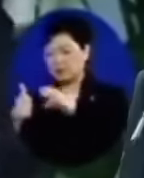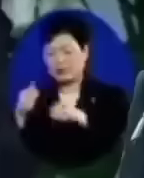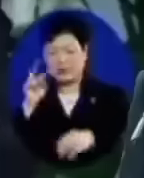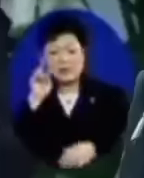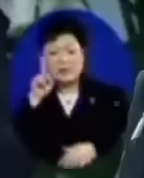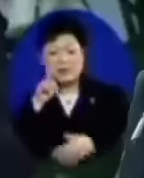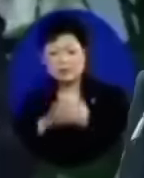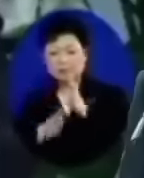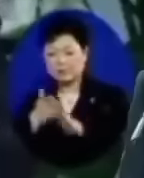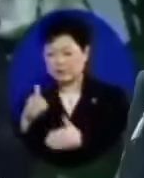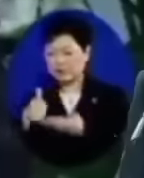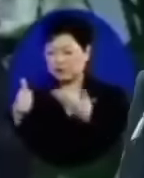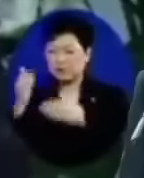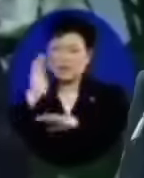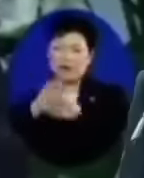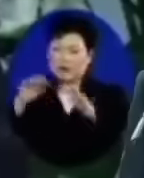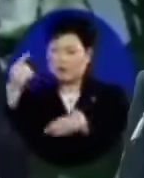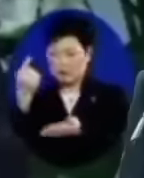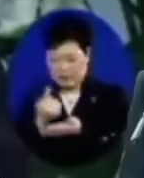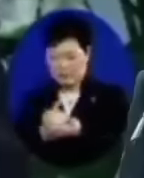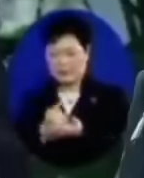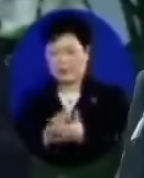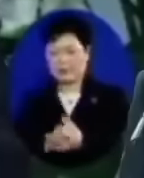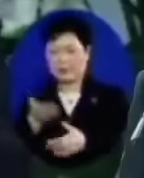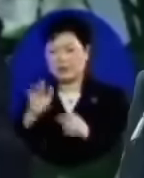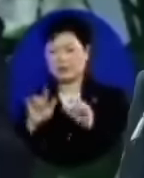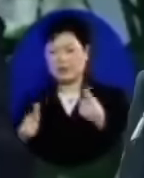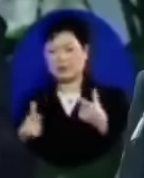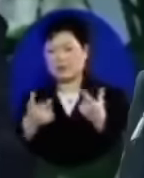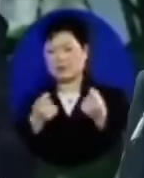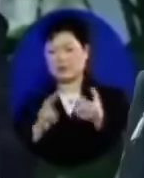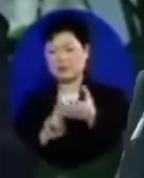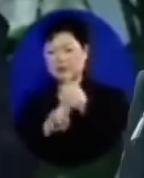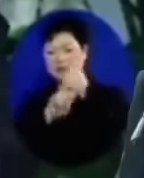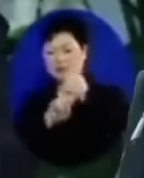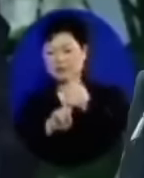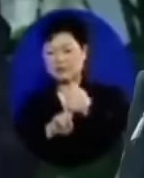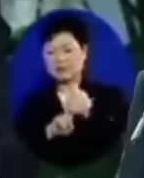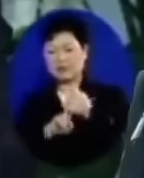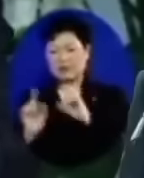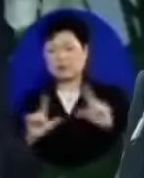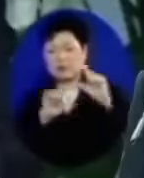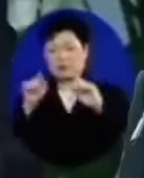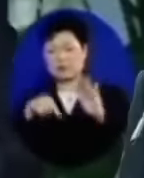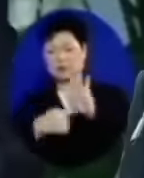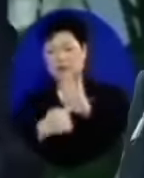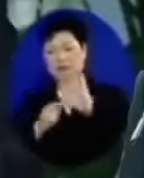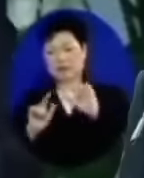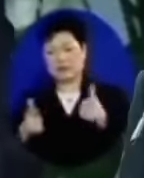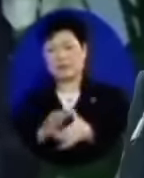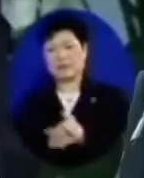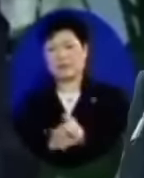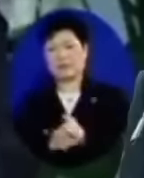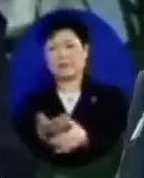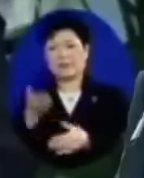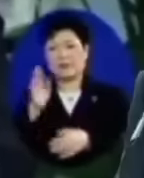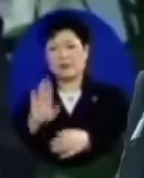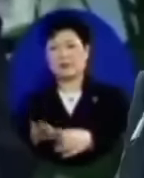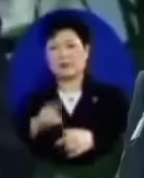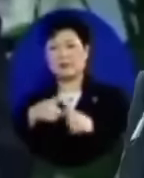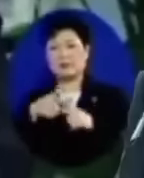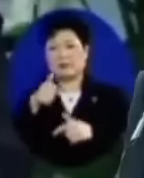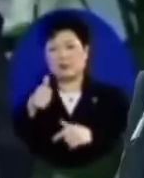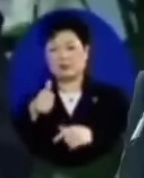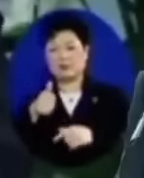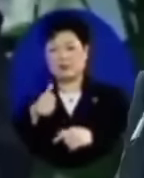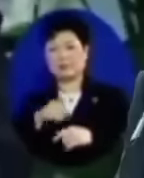틀림없이 하늘에서 온 사람입니다. 그렇지 않고는 이런 기적이 생애 속에 나타날 수가 없습니다. 그러자 예수님은